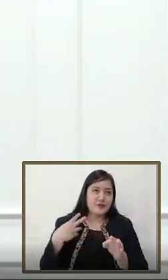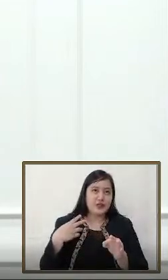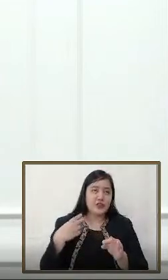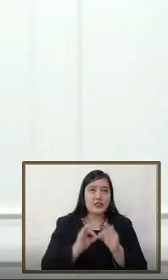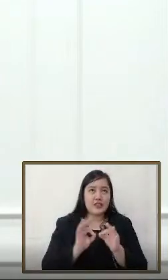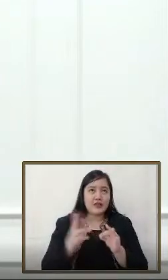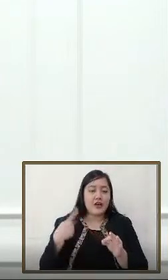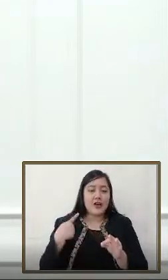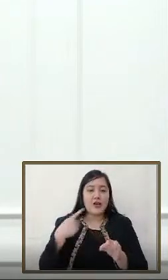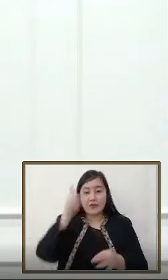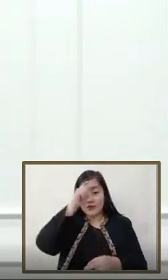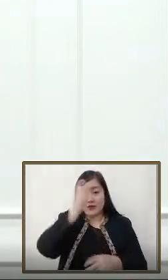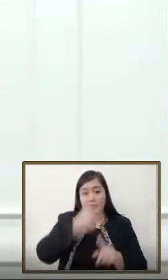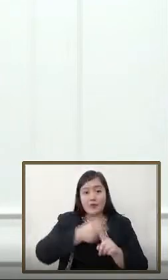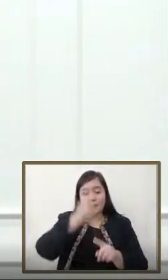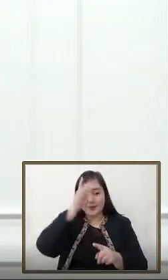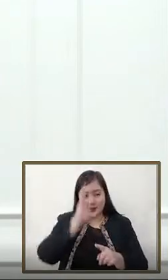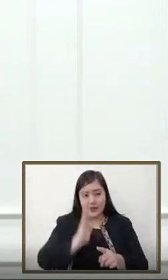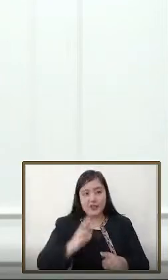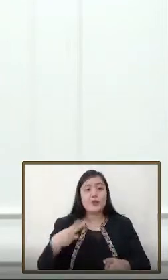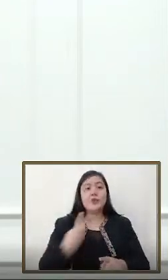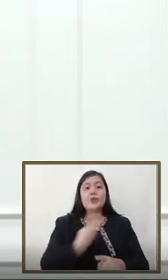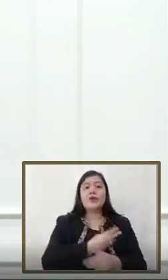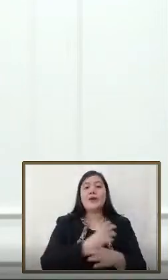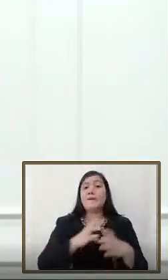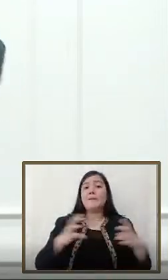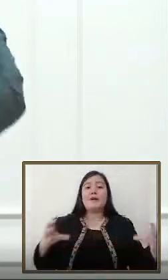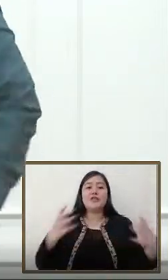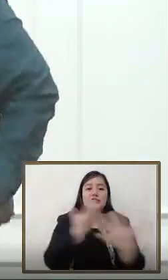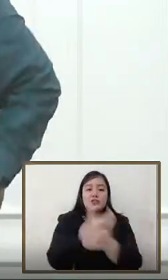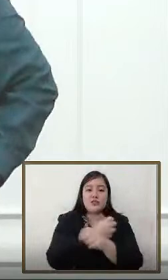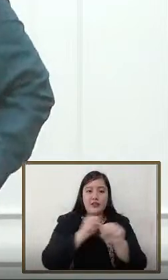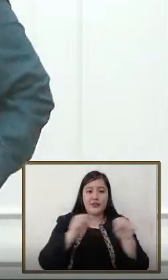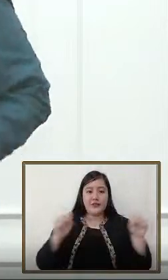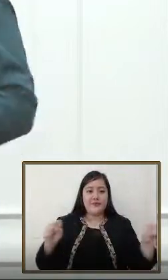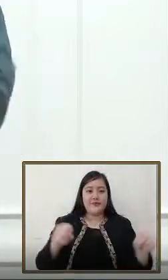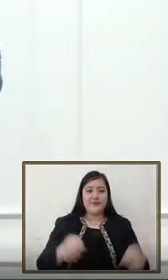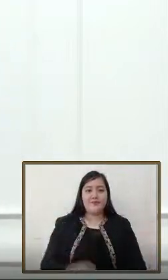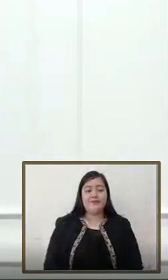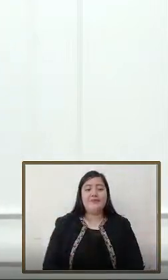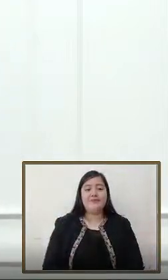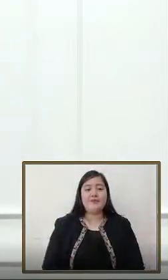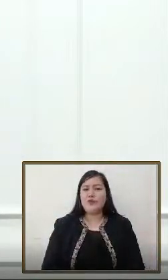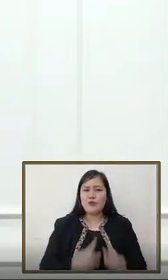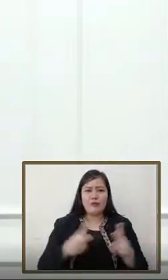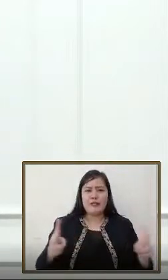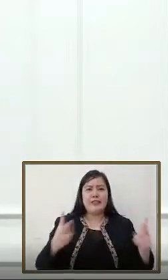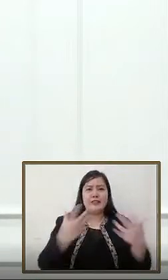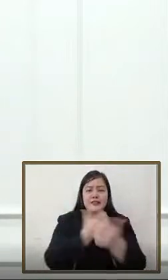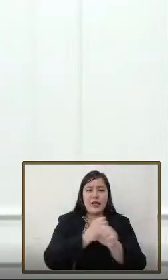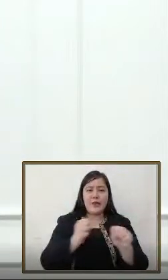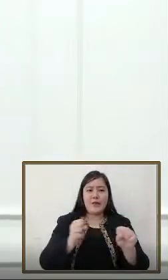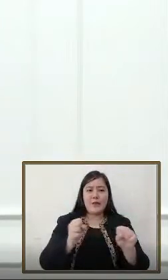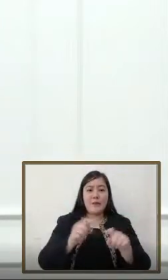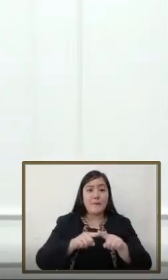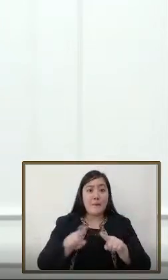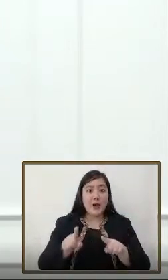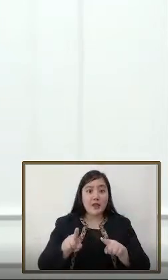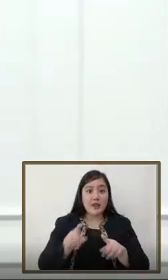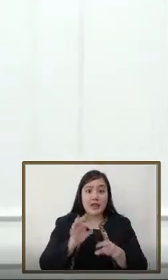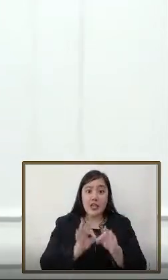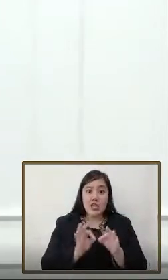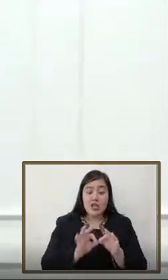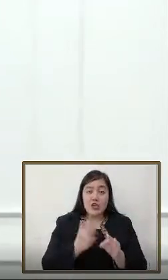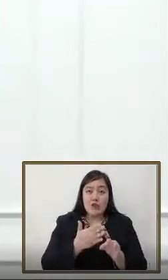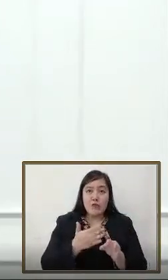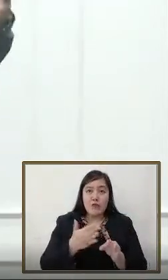safe na safe tayo. But kapag ikaw ay lumabas dyan